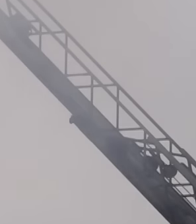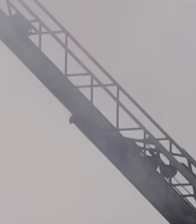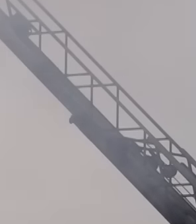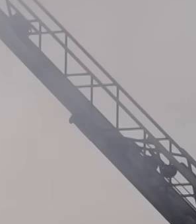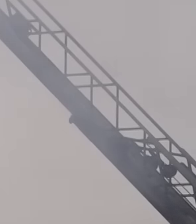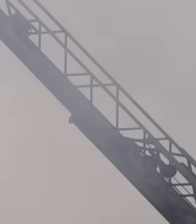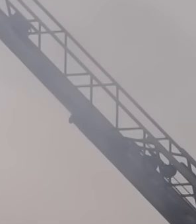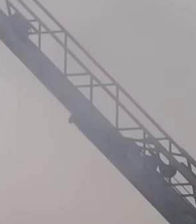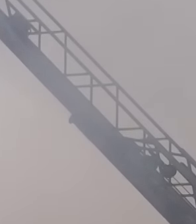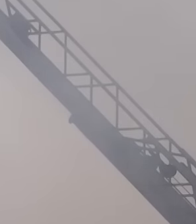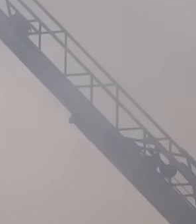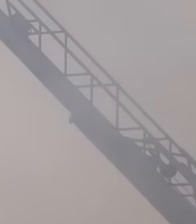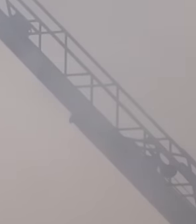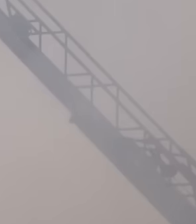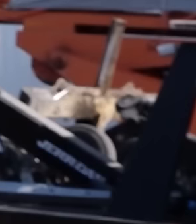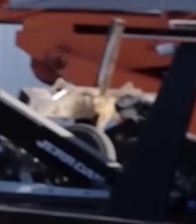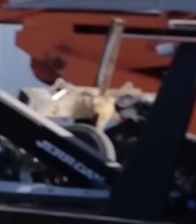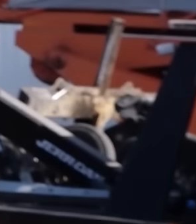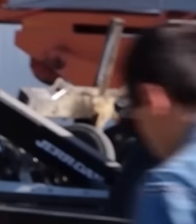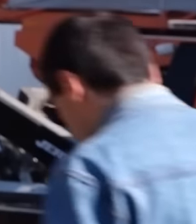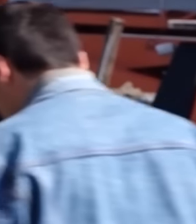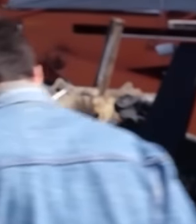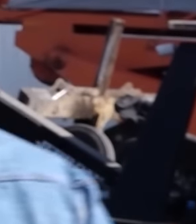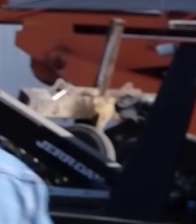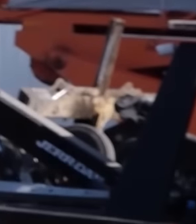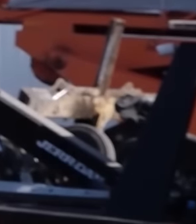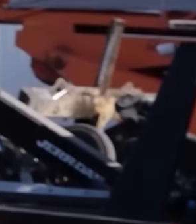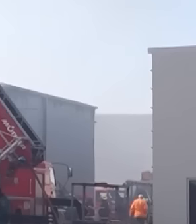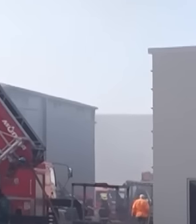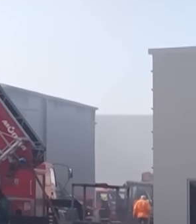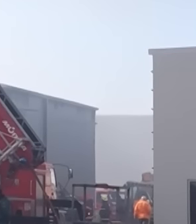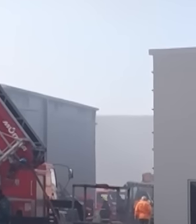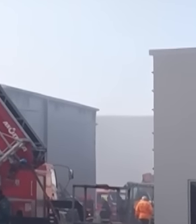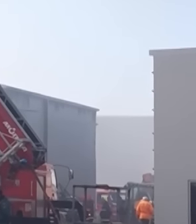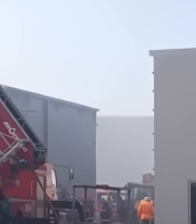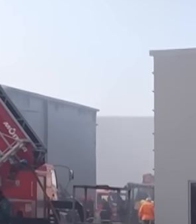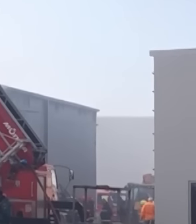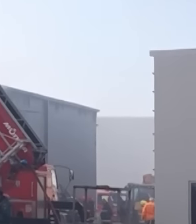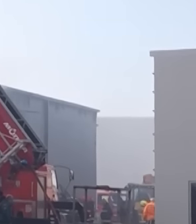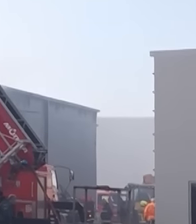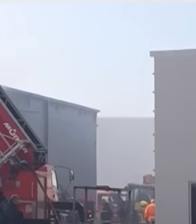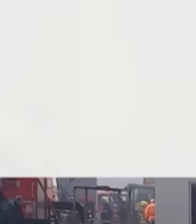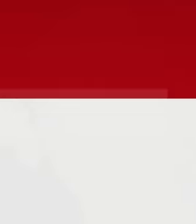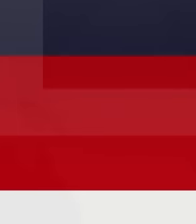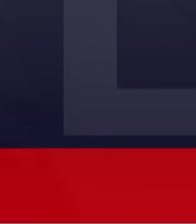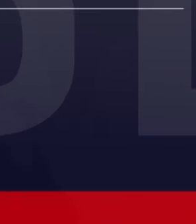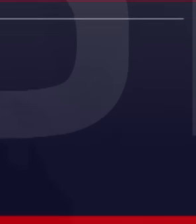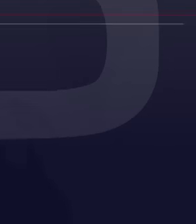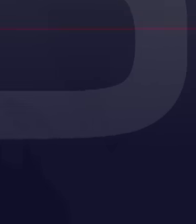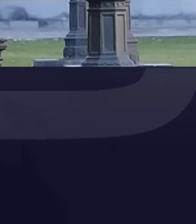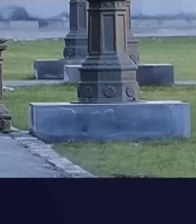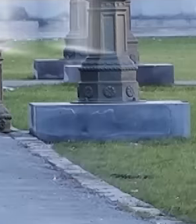որ պայթյունից է հրդեհը։ Այս պահի դրությամբ նախնականով պայթյուն չի եղել։